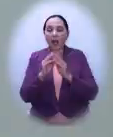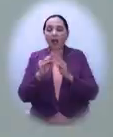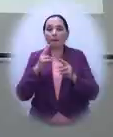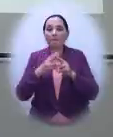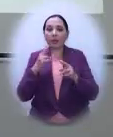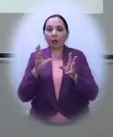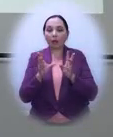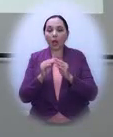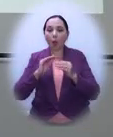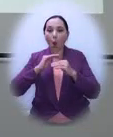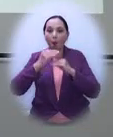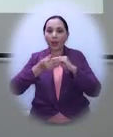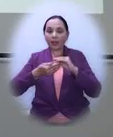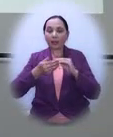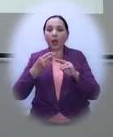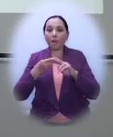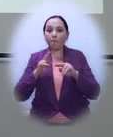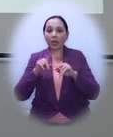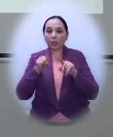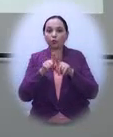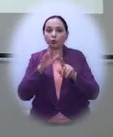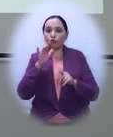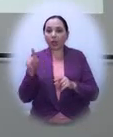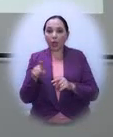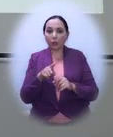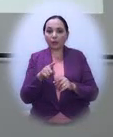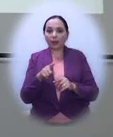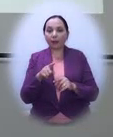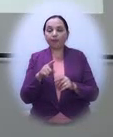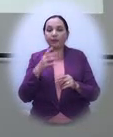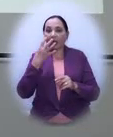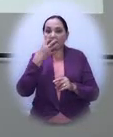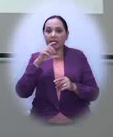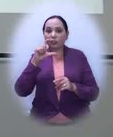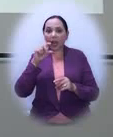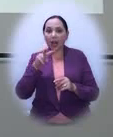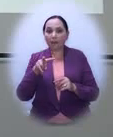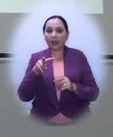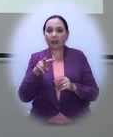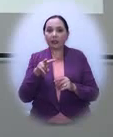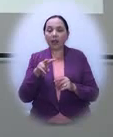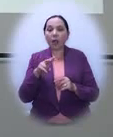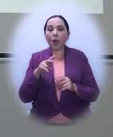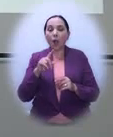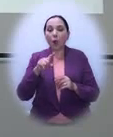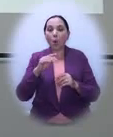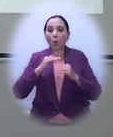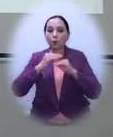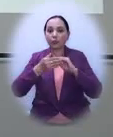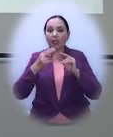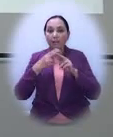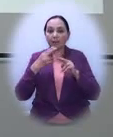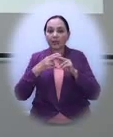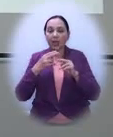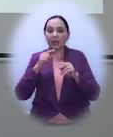bilan qoplanadi. Mana shu jarayonda qizdirish elementi ustki metal